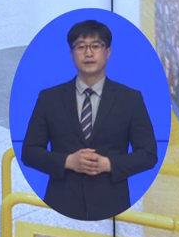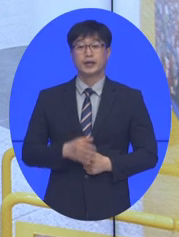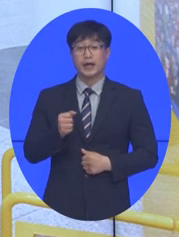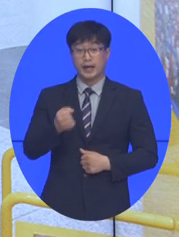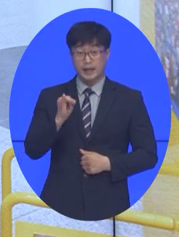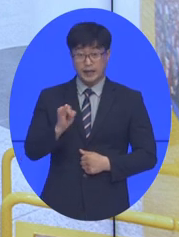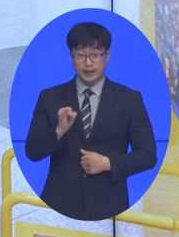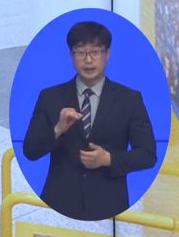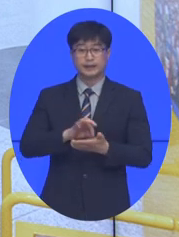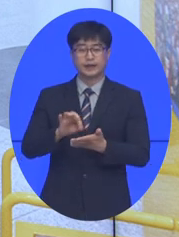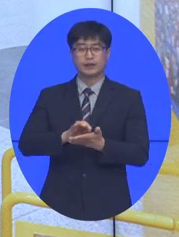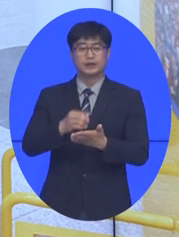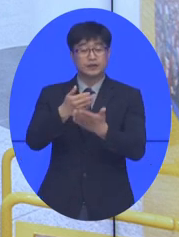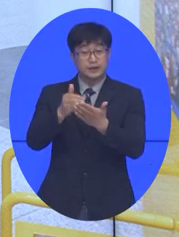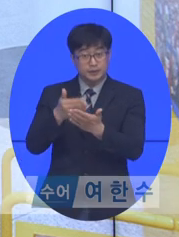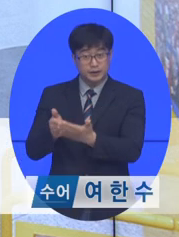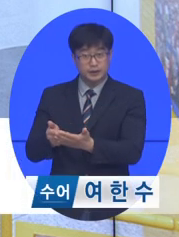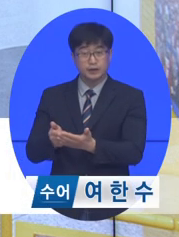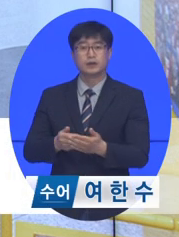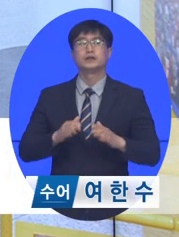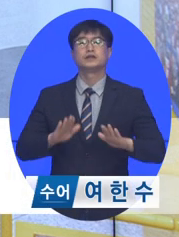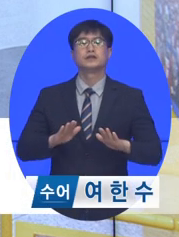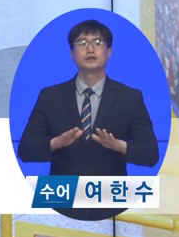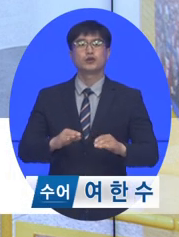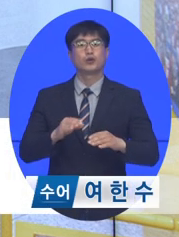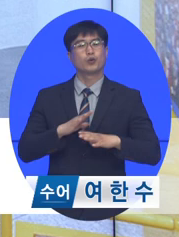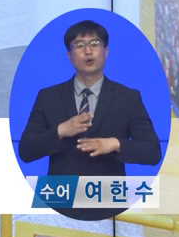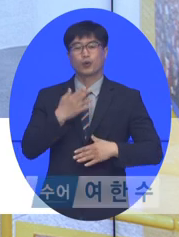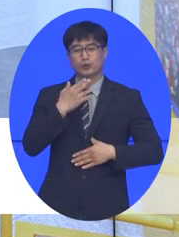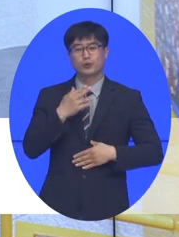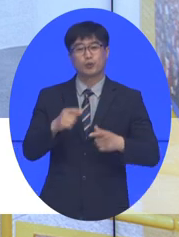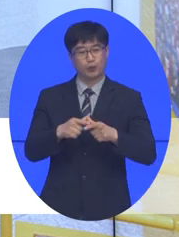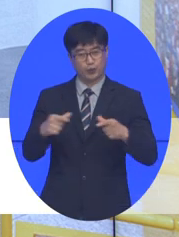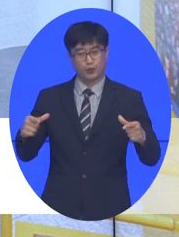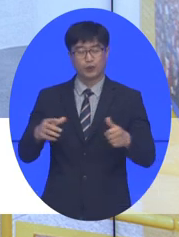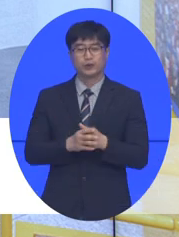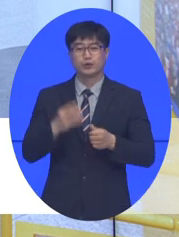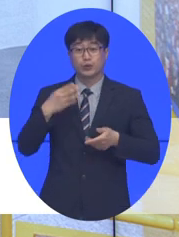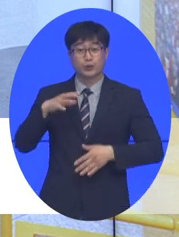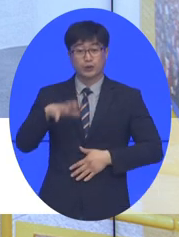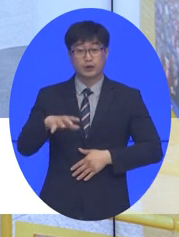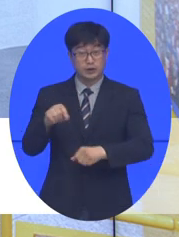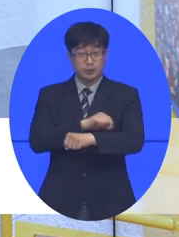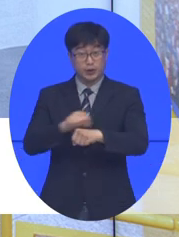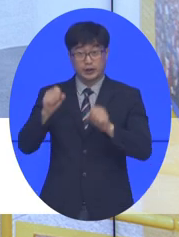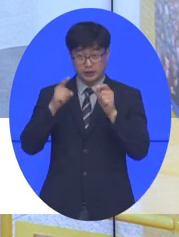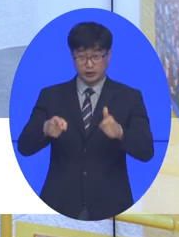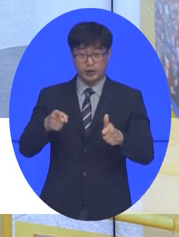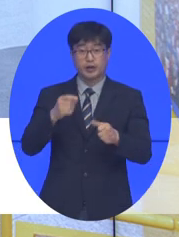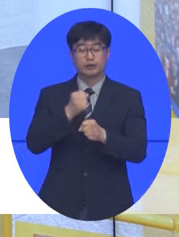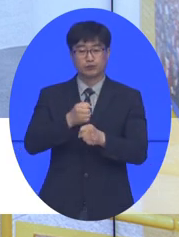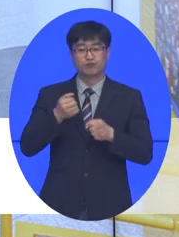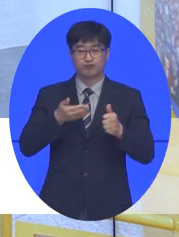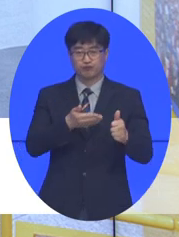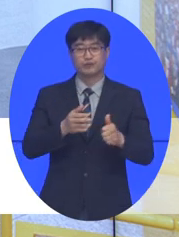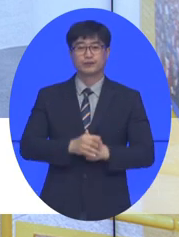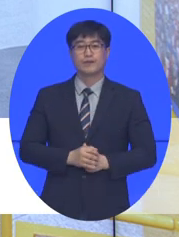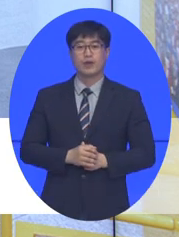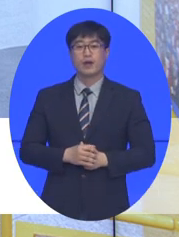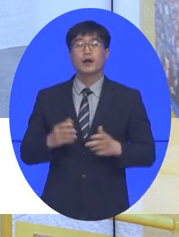인공지능을 활용해 그림을 그릴 수 있다는 것, 이제 그리 놀라운 일은 아닌데요. 경기도에서 이를 특별한 기회로